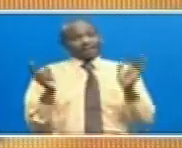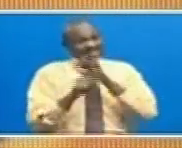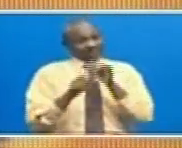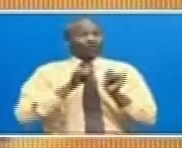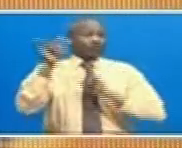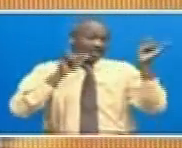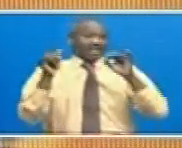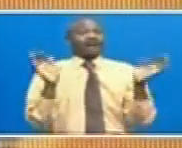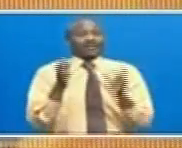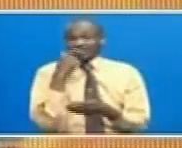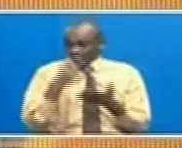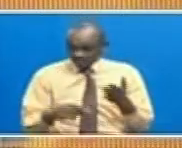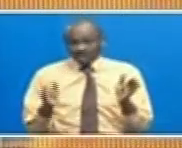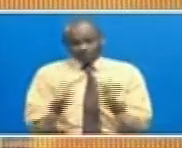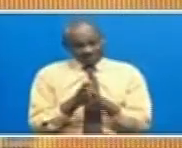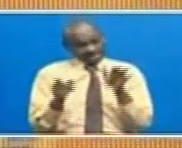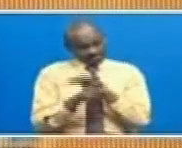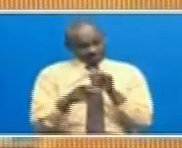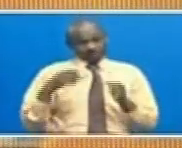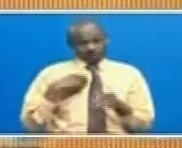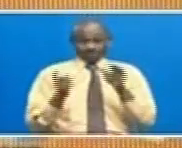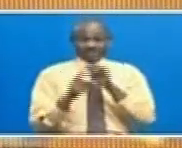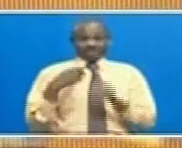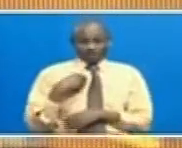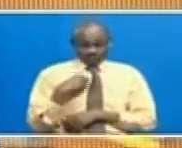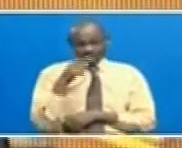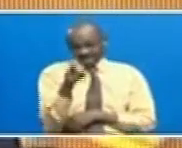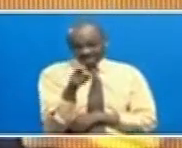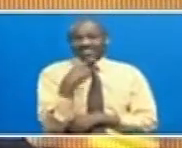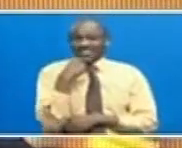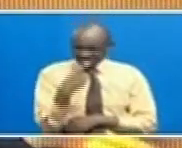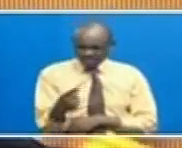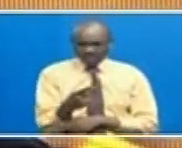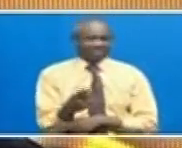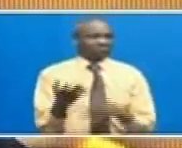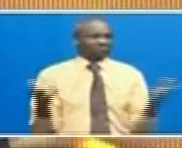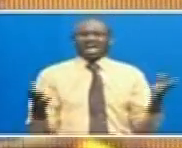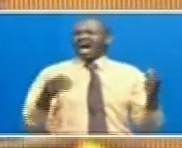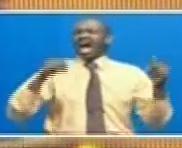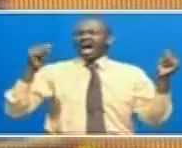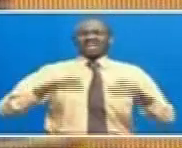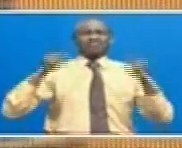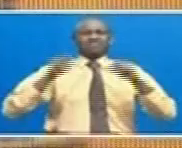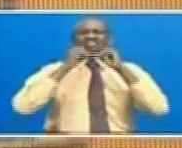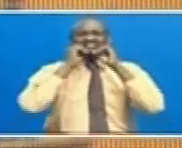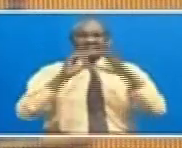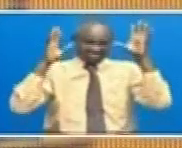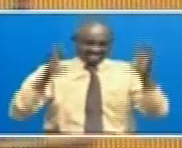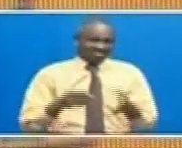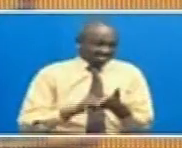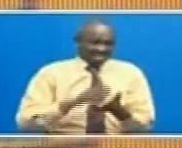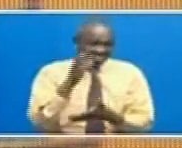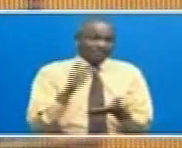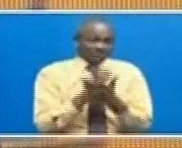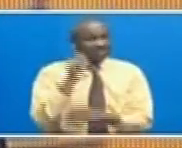Bi Amina Mohammed na katibu wa wizara Karanja Kibicho wameshikilia msimamo kwamba hakuna mkataba uliotiwa sahihi